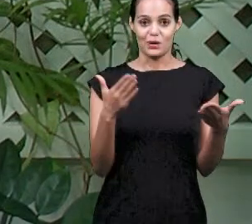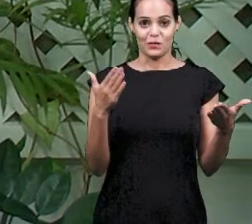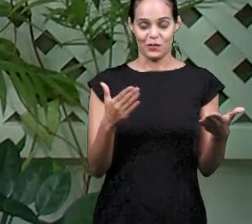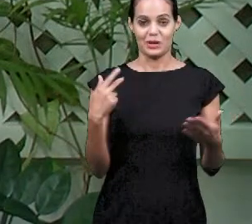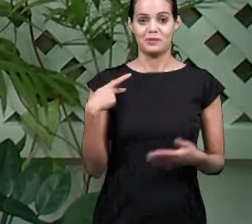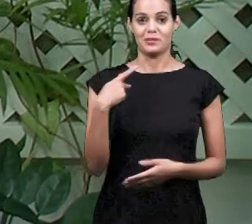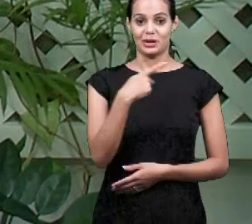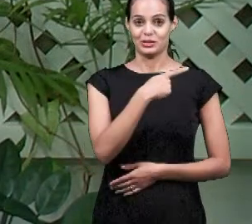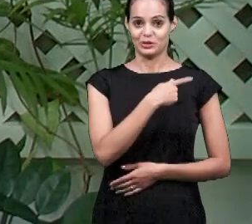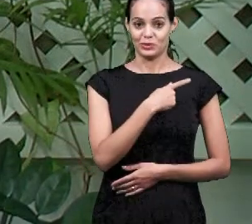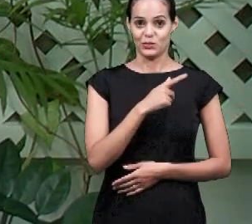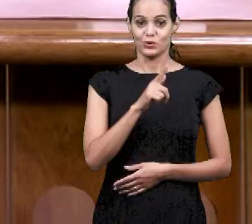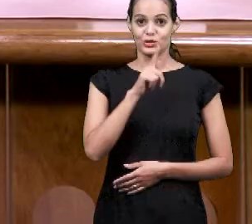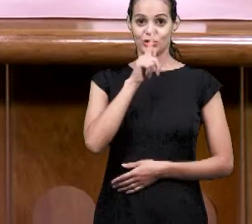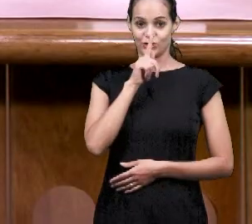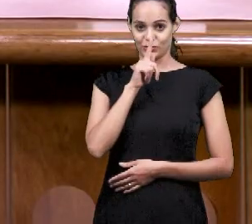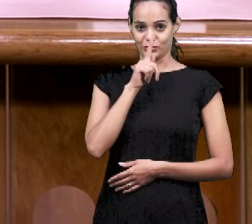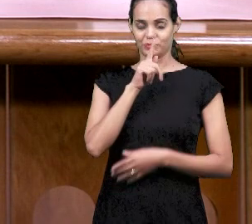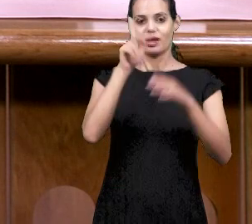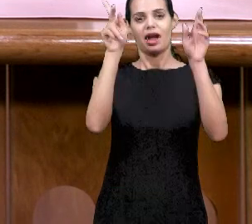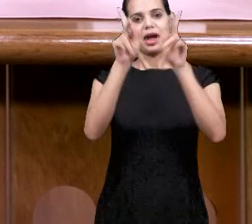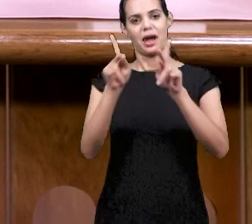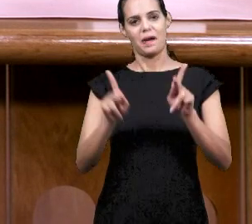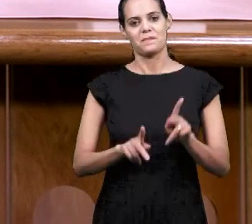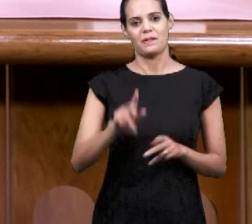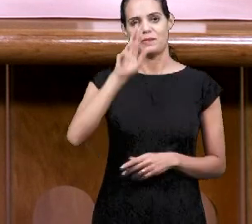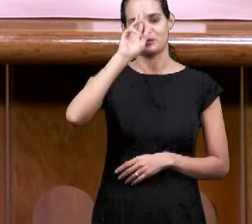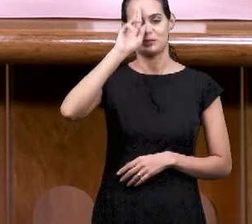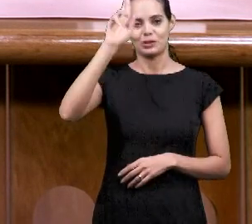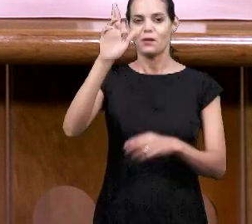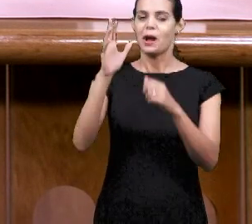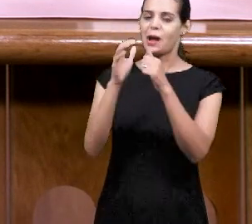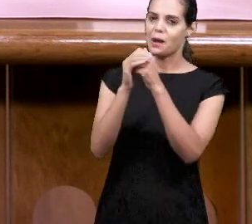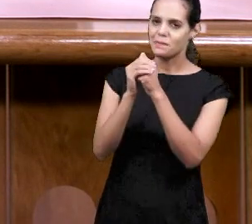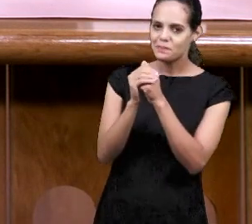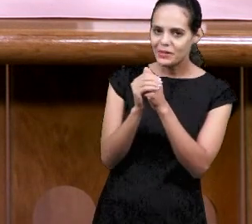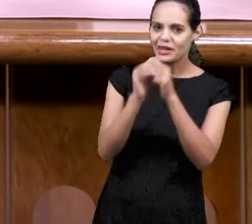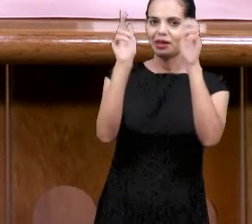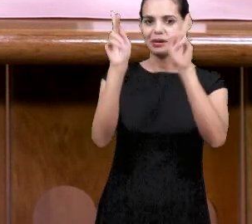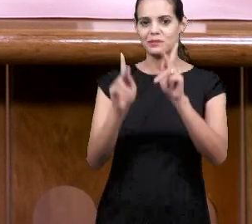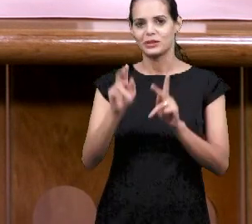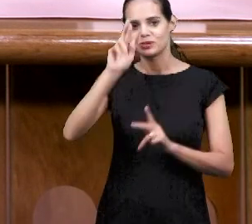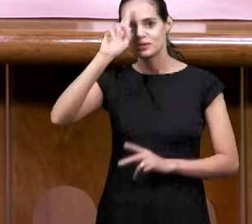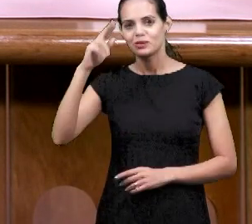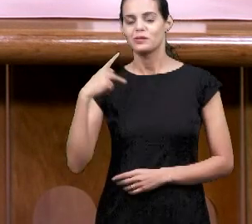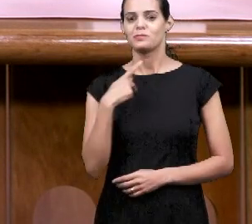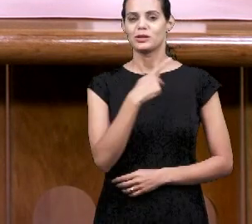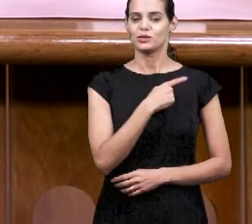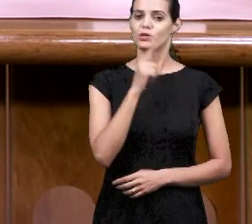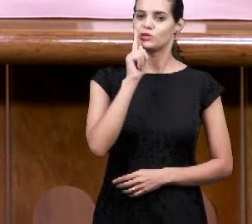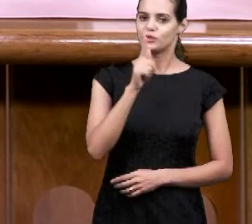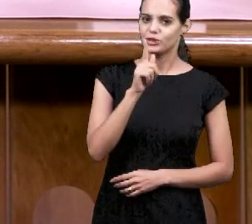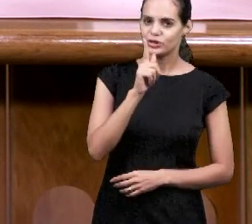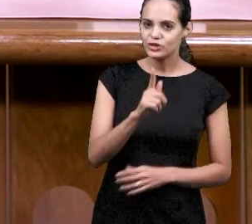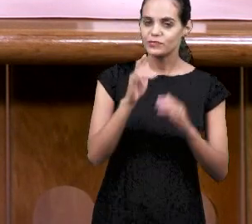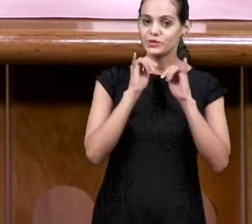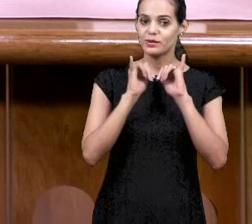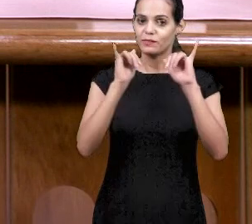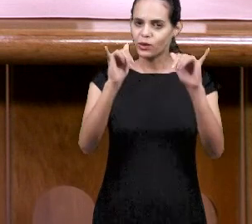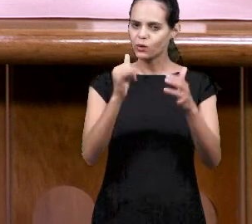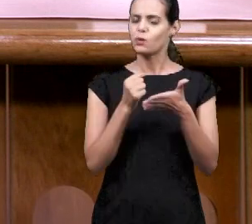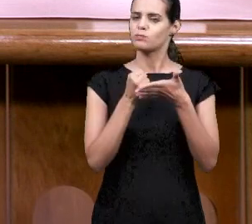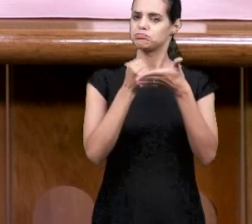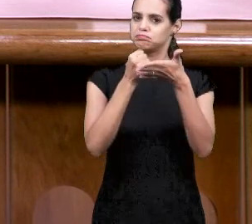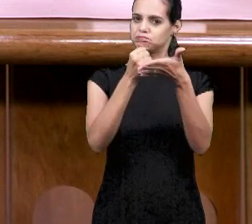qui sont engagés avec Sciences et Foi, même si le sujet Ce n'est pas celui-là du soir, mais est